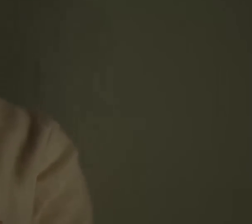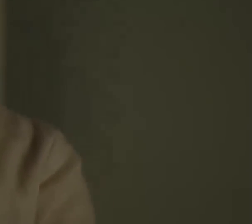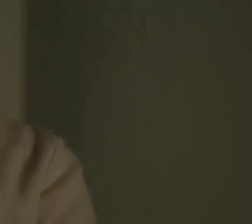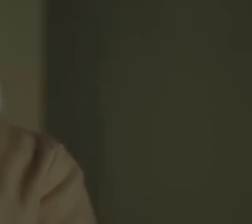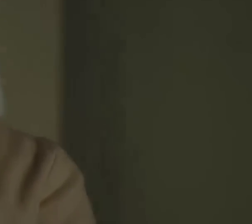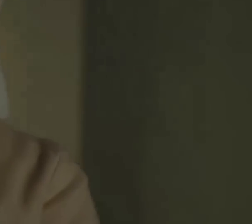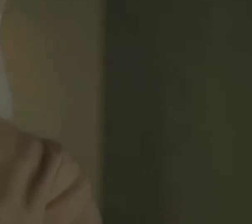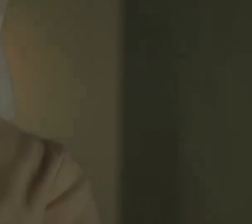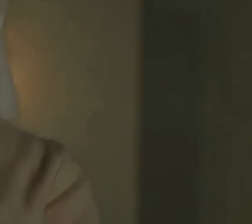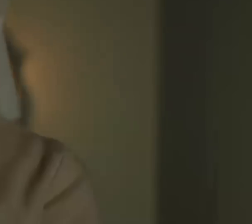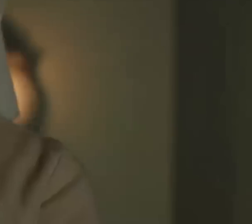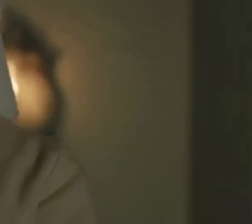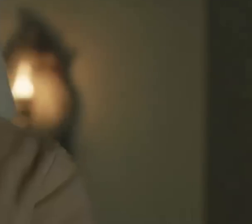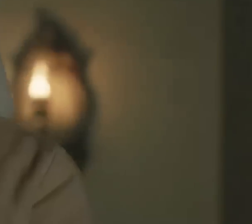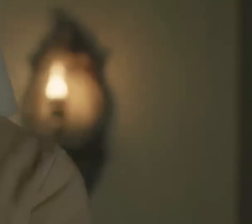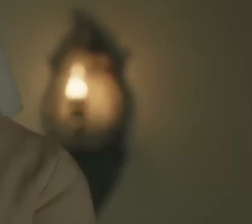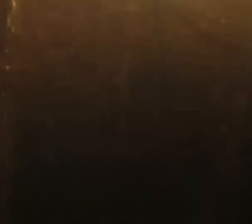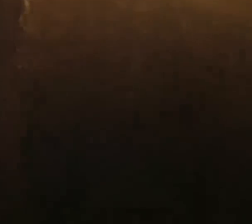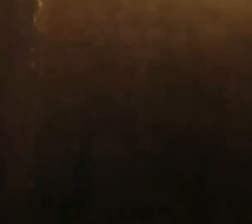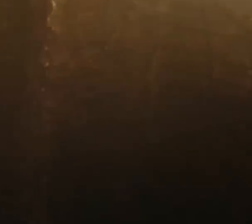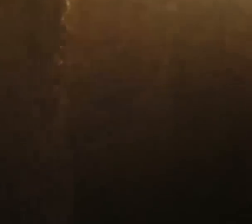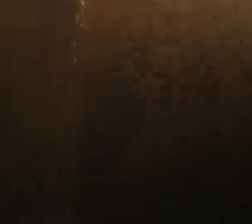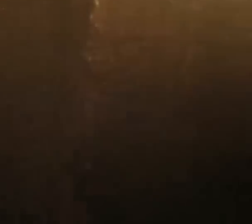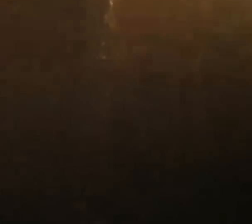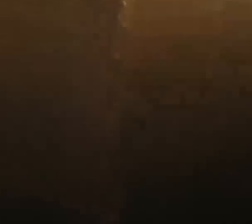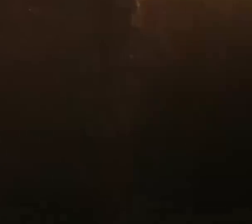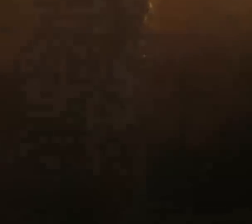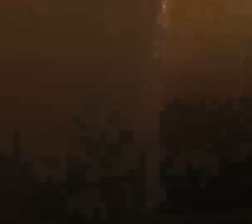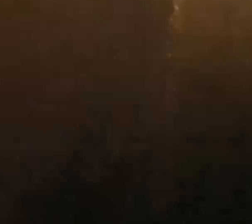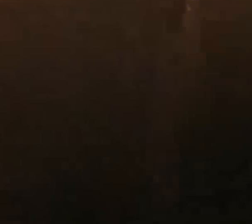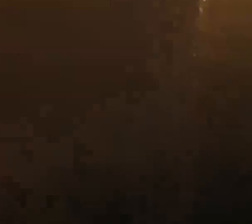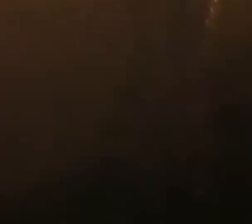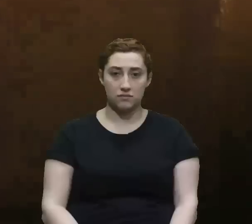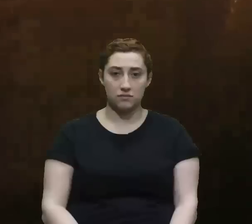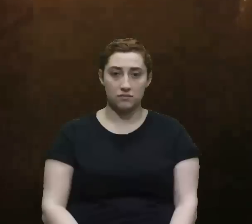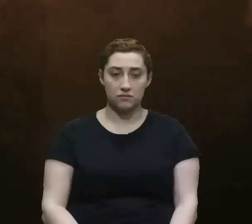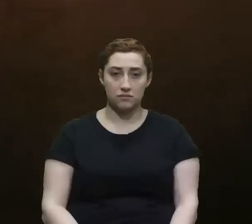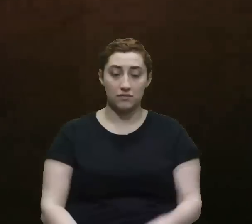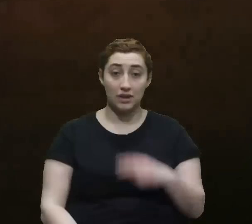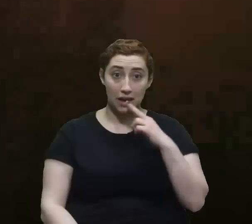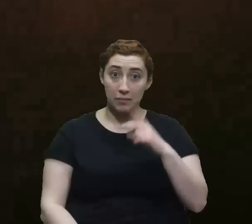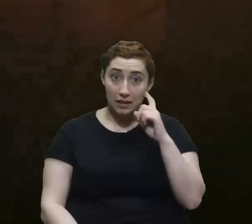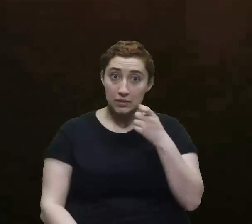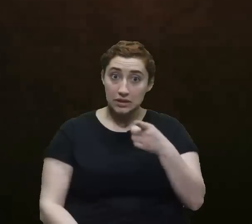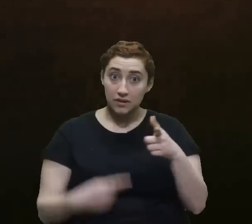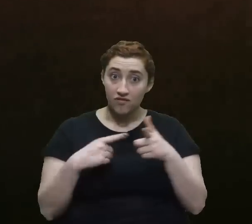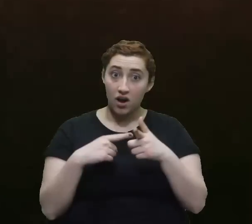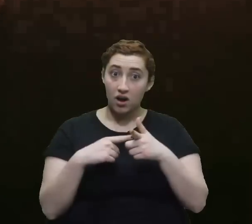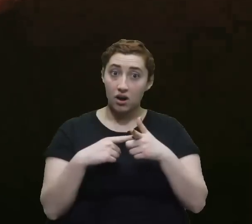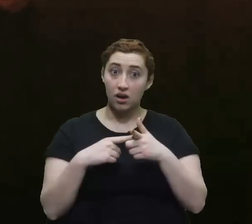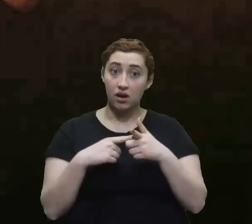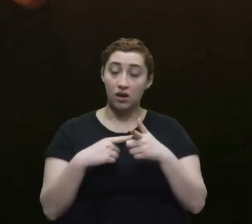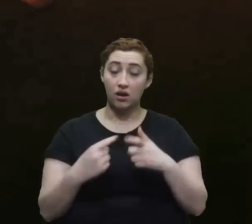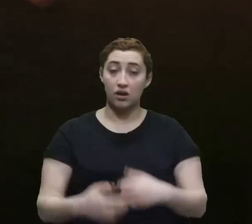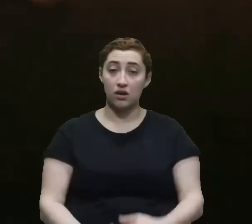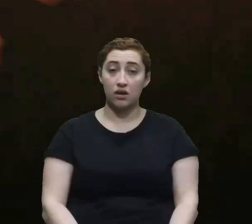Leyla rengi koyu yeşile dönmüş sıvıyı şişeden enjektöre çekiyor. Yeraltı zindanının koridoru. Emin misin Farah? Galip